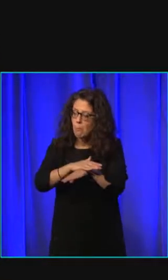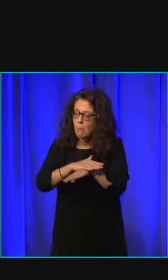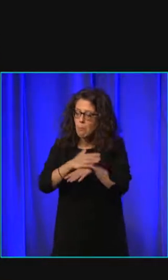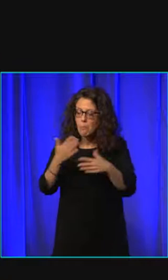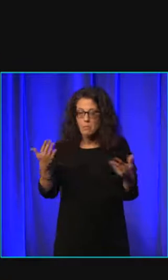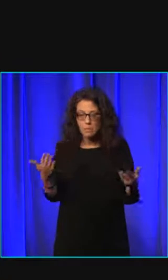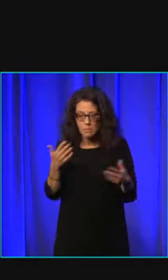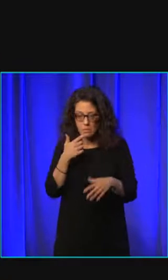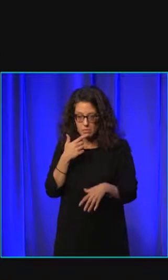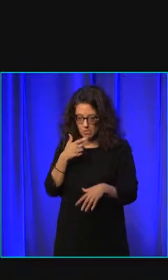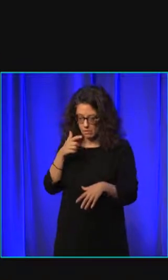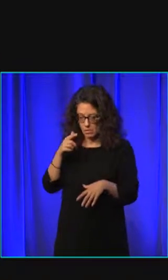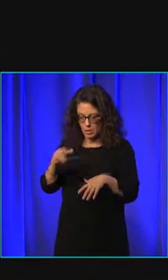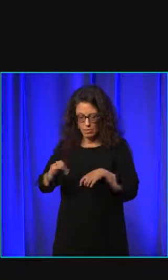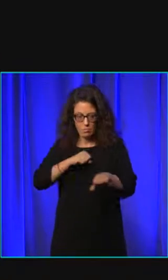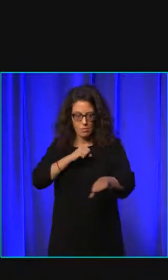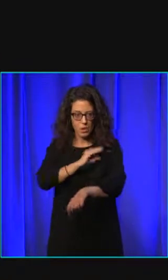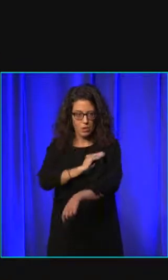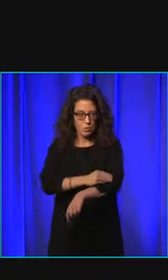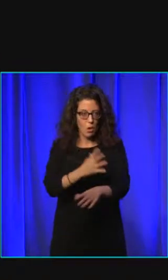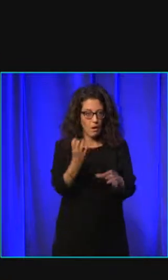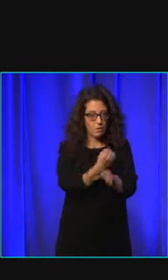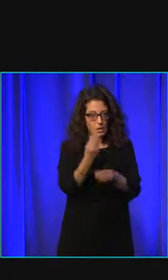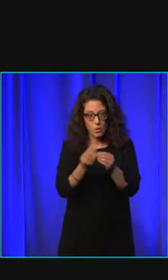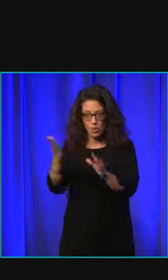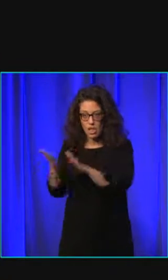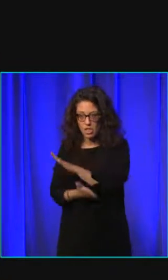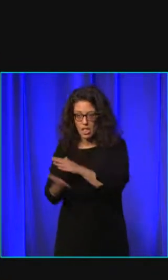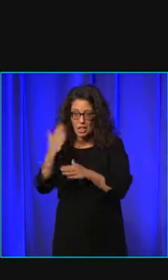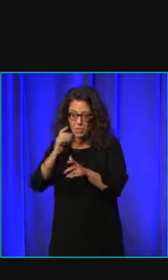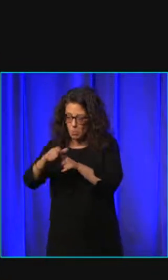intervention sportive réussit ou échoue